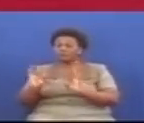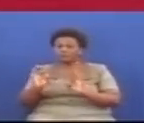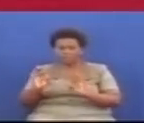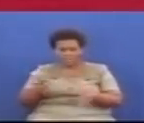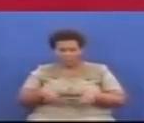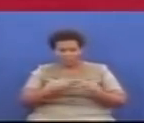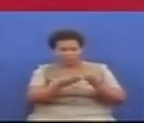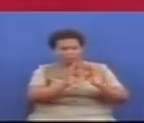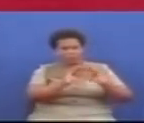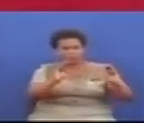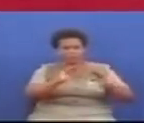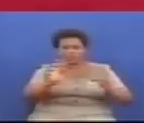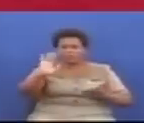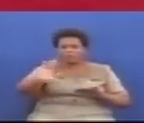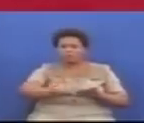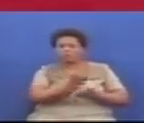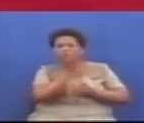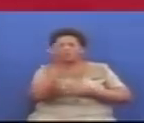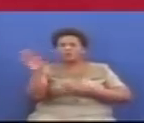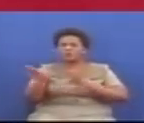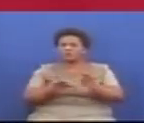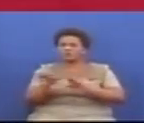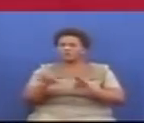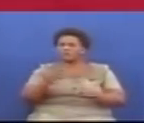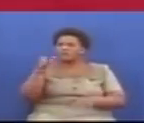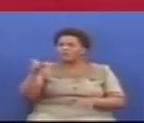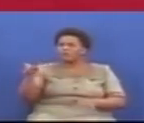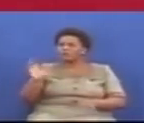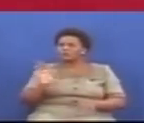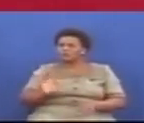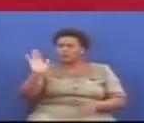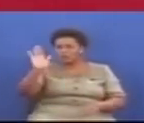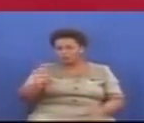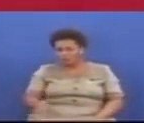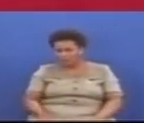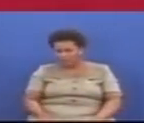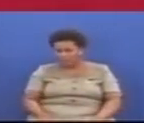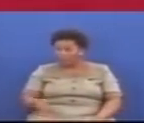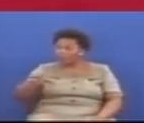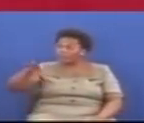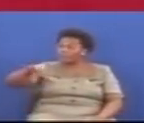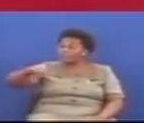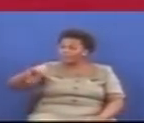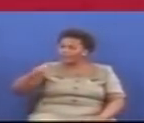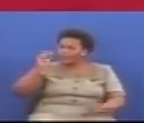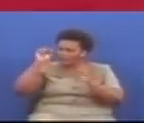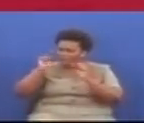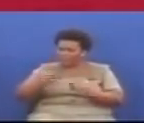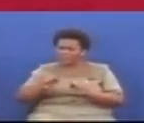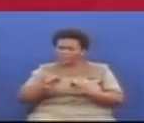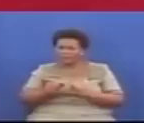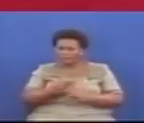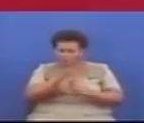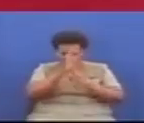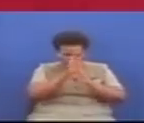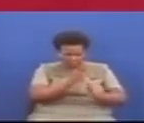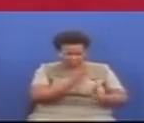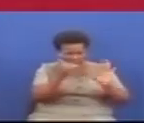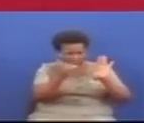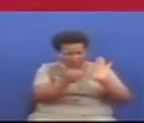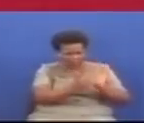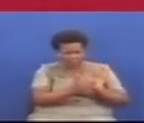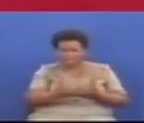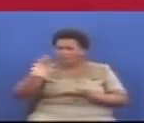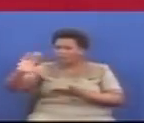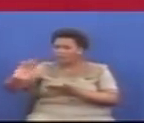ili kuepusha usumbufu kwa wananchi wake hususan au vijana wanaoendesha bodaboda waweze kutii sheria na kuepusha usumbufu na hatimaye kuepusha